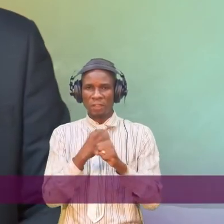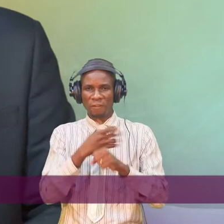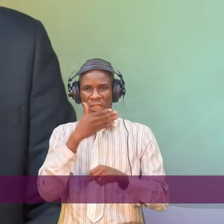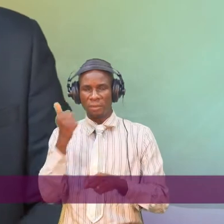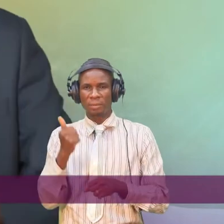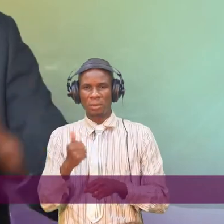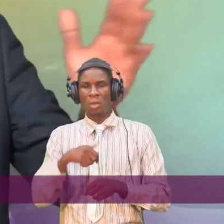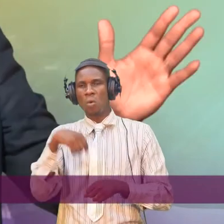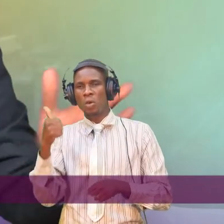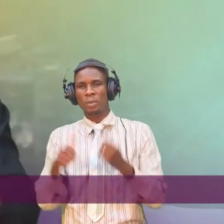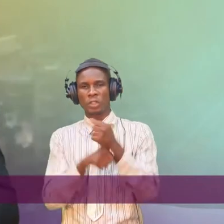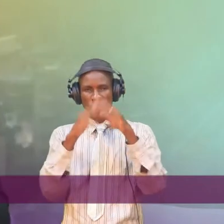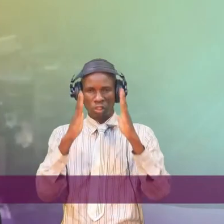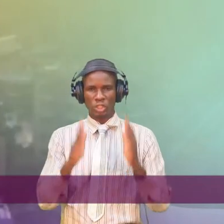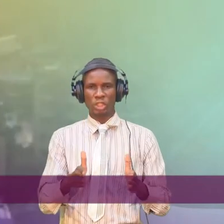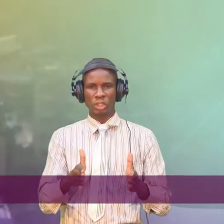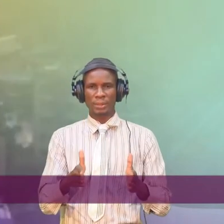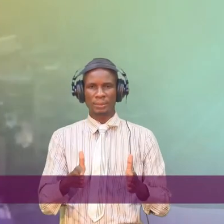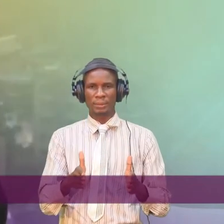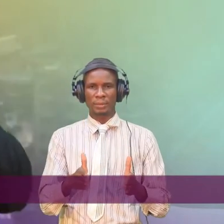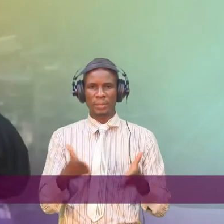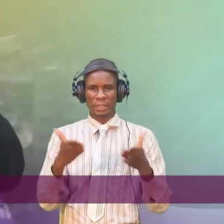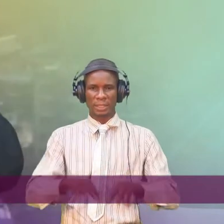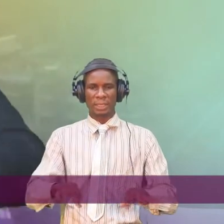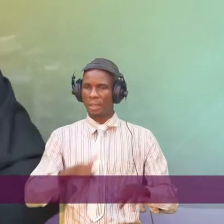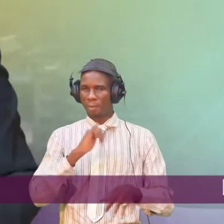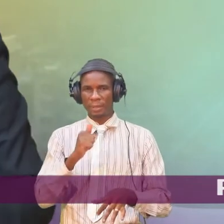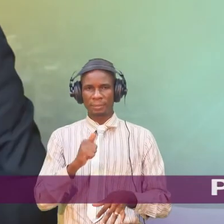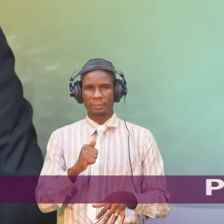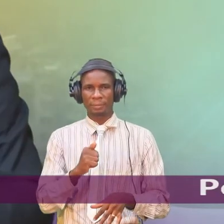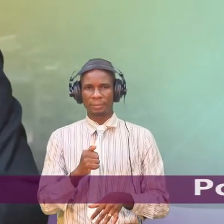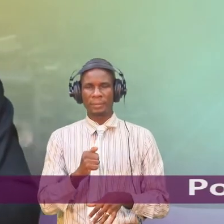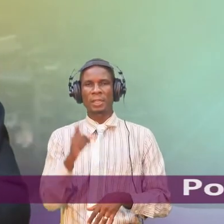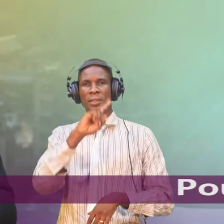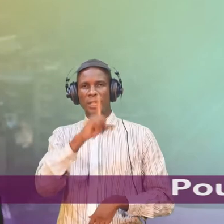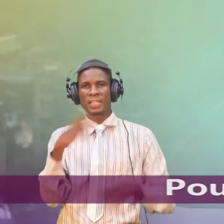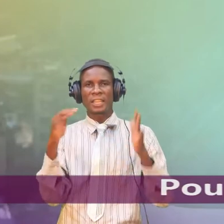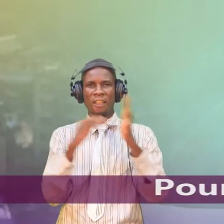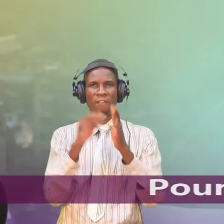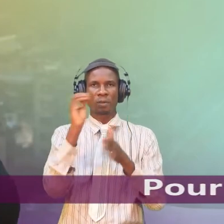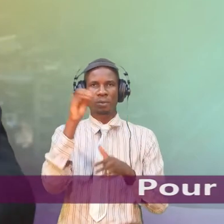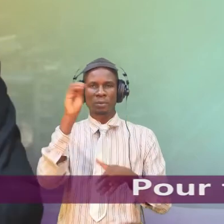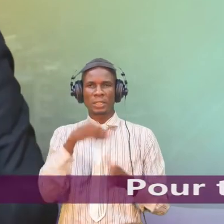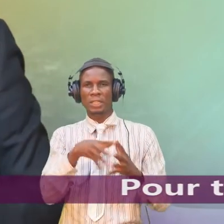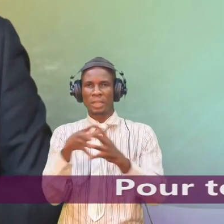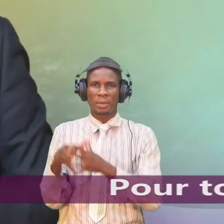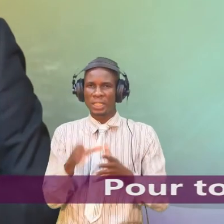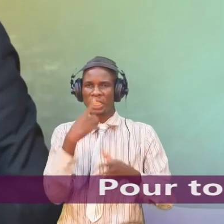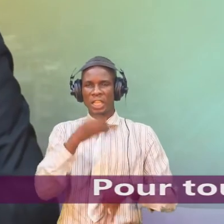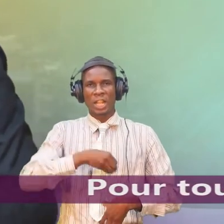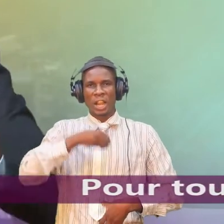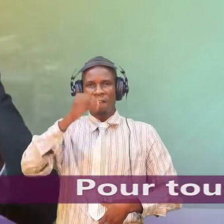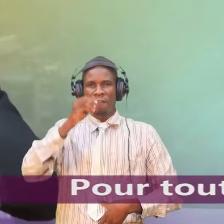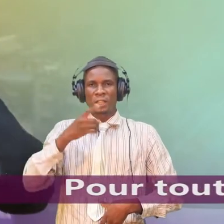mtu mwema, hakuna mtu mkamilifu. Na 39% ya Waamerika